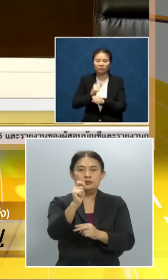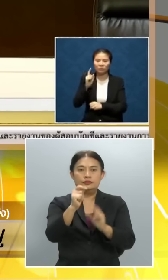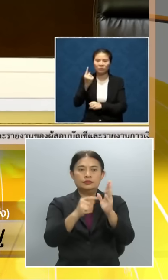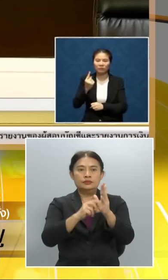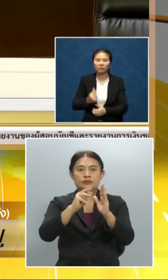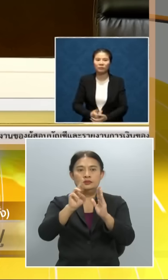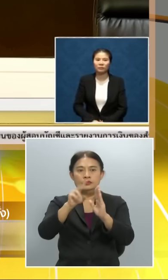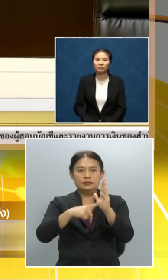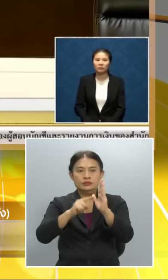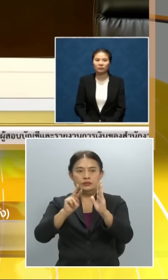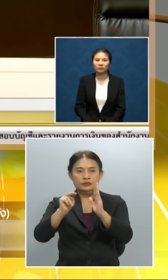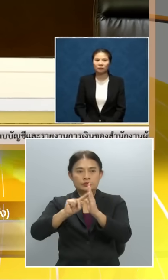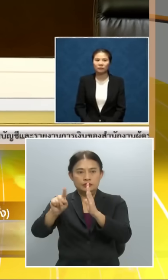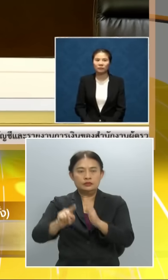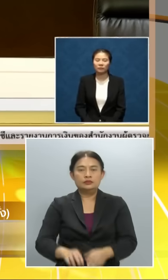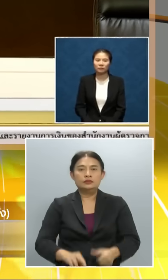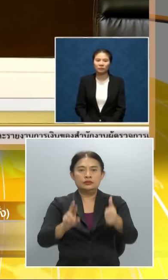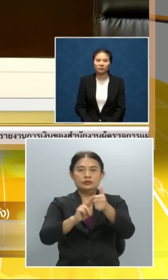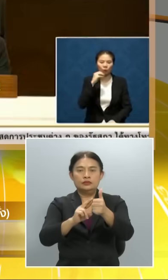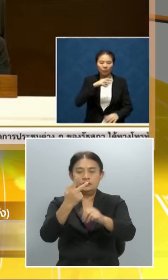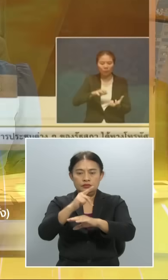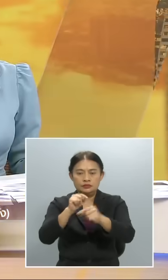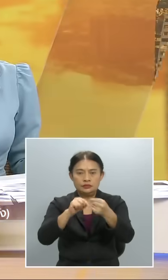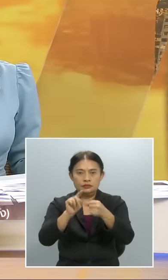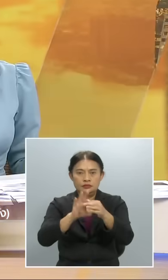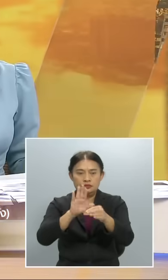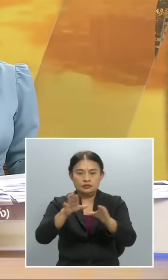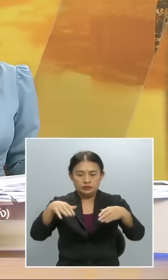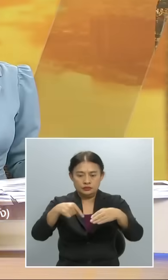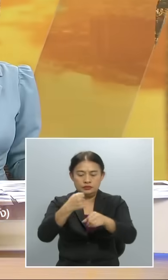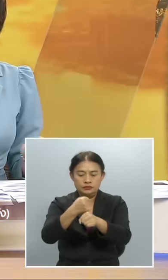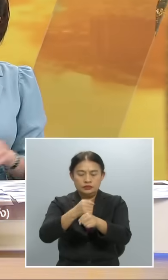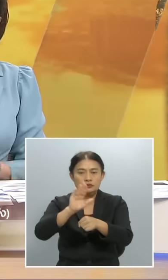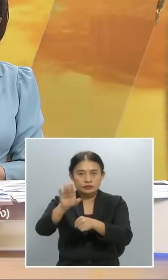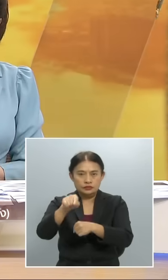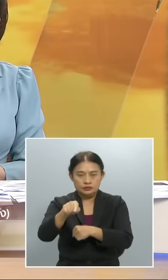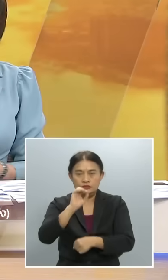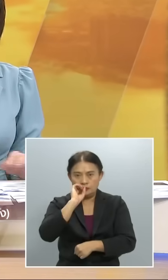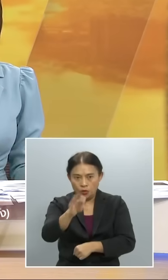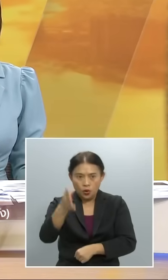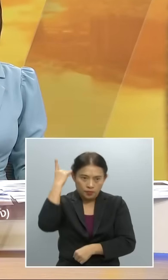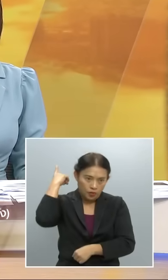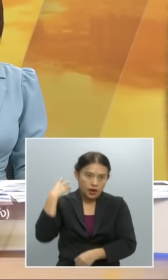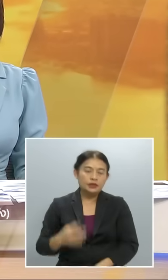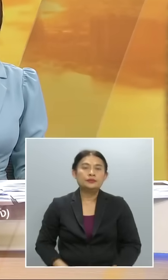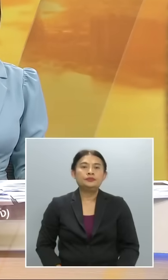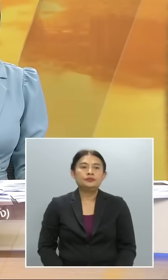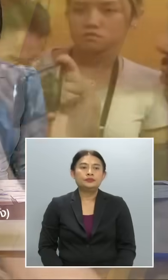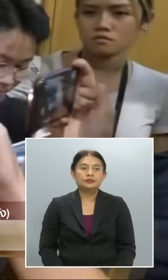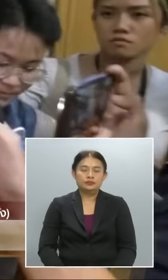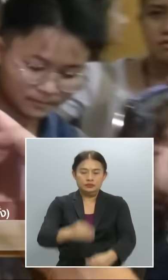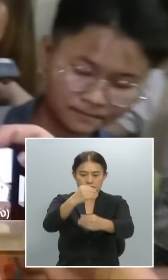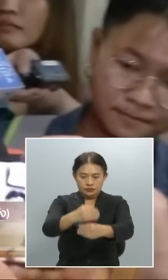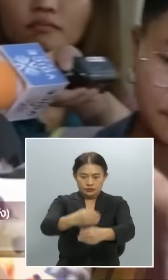คณะงานของรองประธานไม่ได้เป็นส.สนะแต่เป็นคณะทำงานของครูประดิพัทธ์เจ้าตัวเมื่อวานนี้โพสต์ข้อความข้อความ